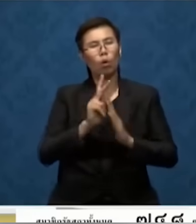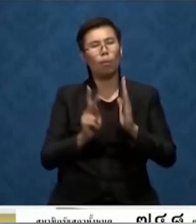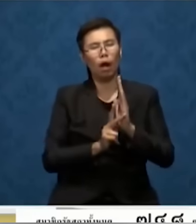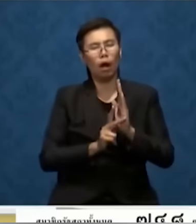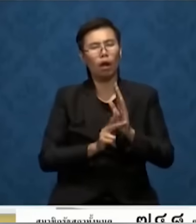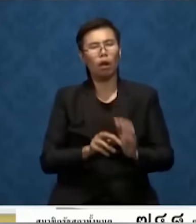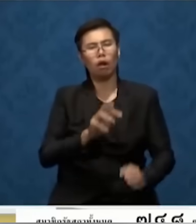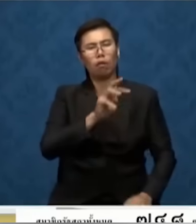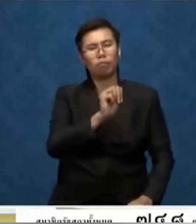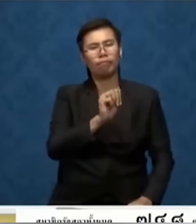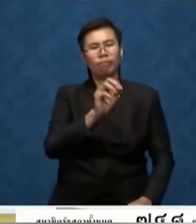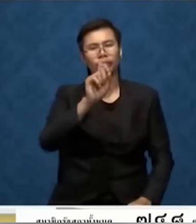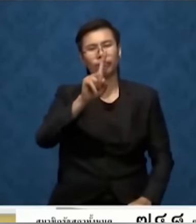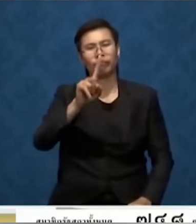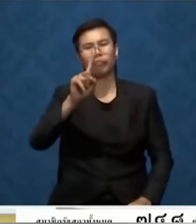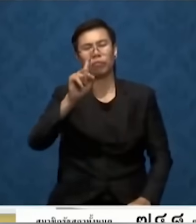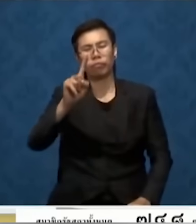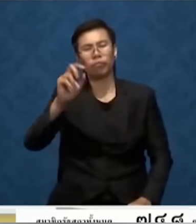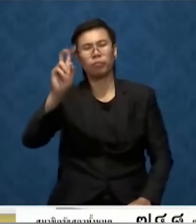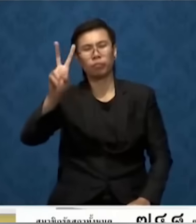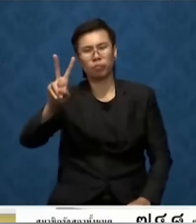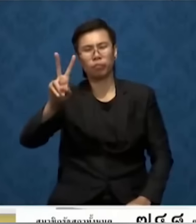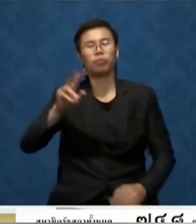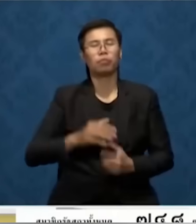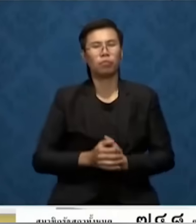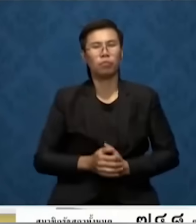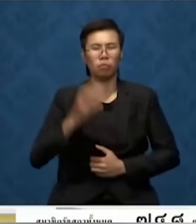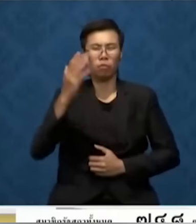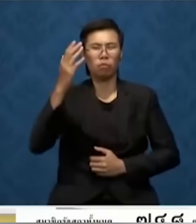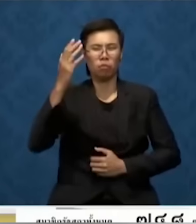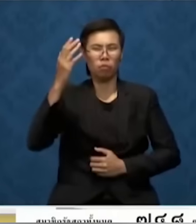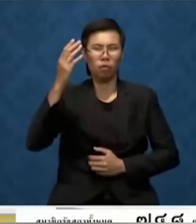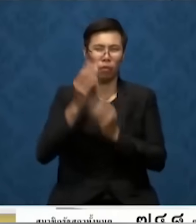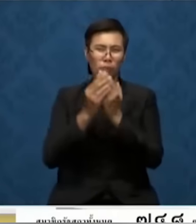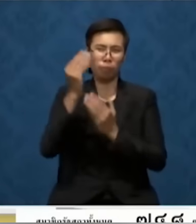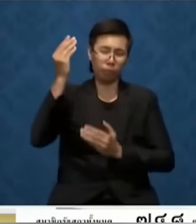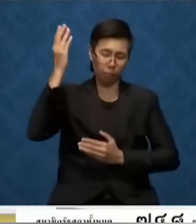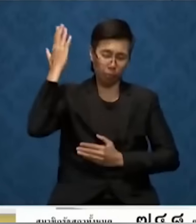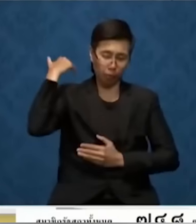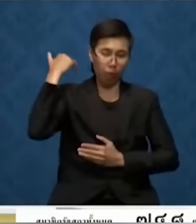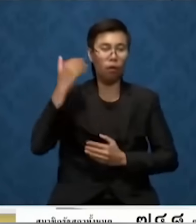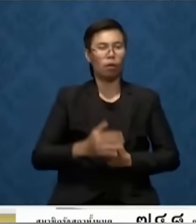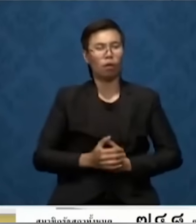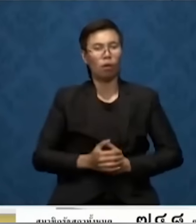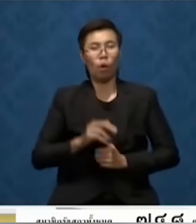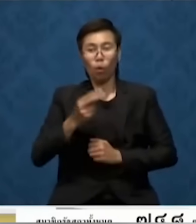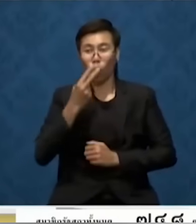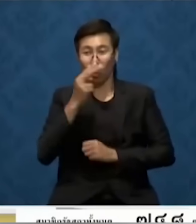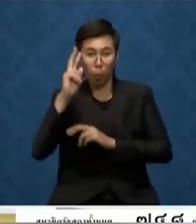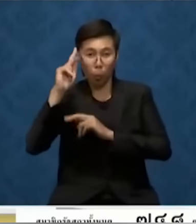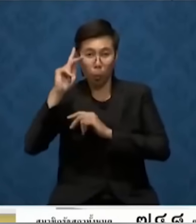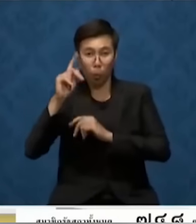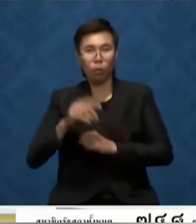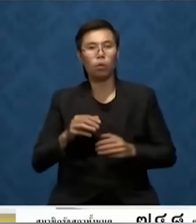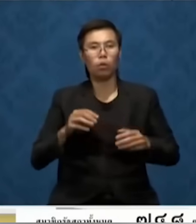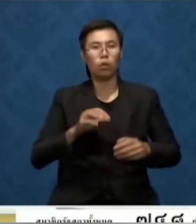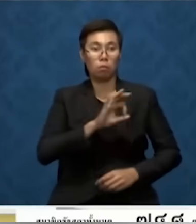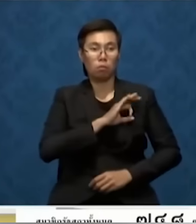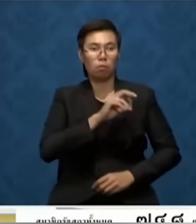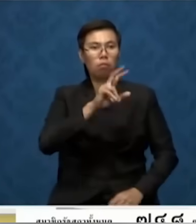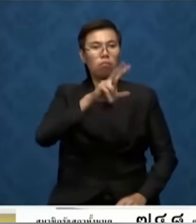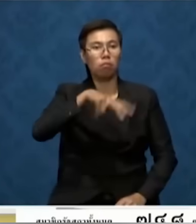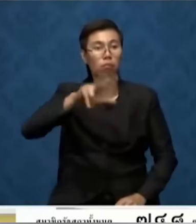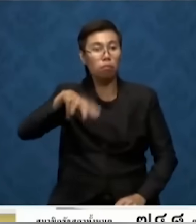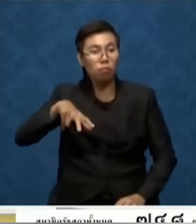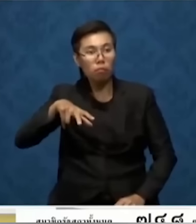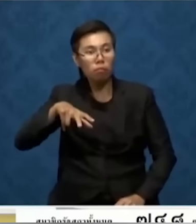าตรา112แล้วช่วงสัปดาห์ที่ผ่านมาท่านประธานได้ติดตามข่าวสมาชิกของพรรคก้าวไกลไม่ได้มีทีท่าเล